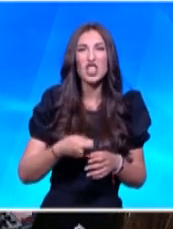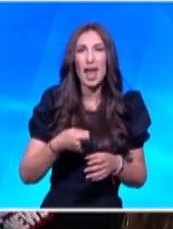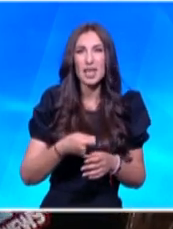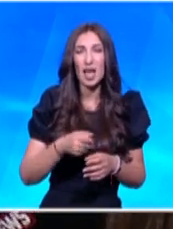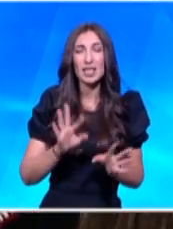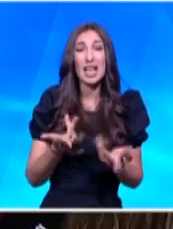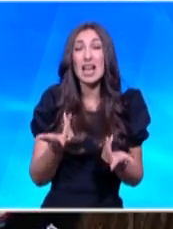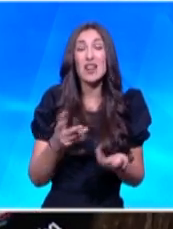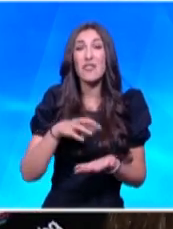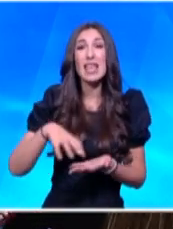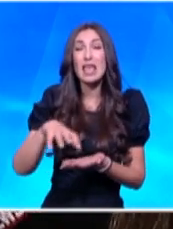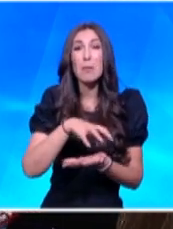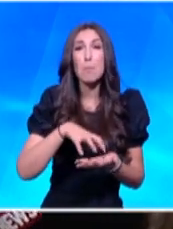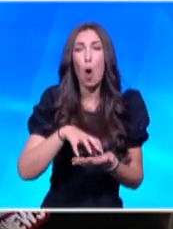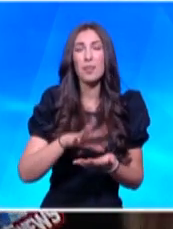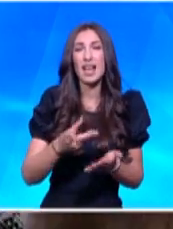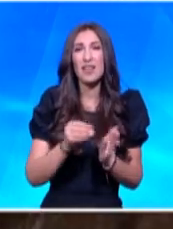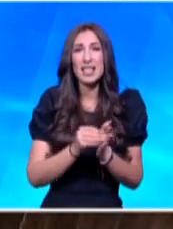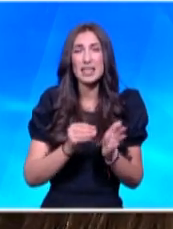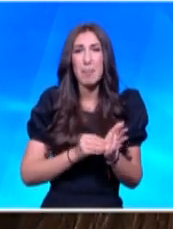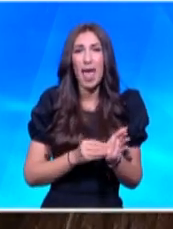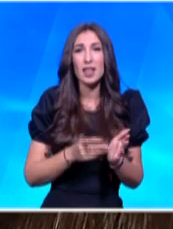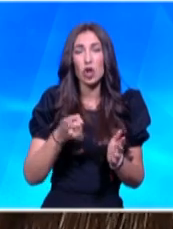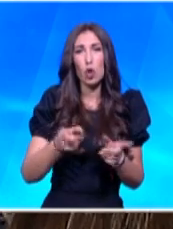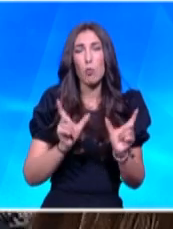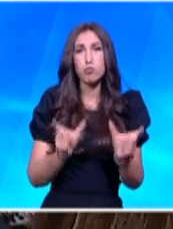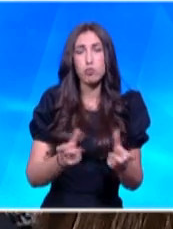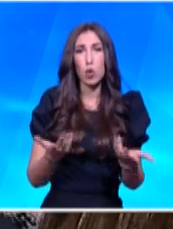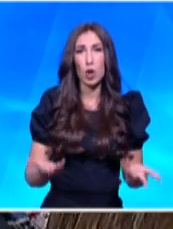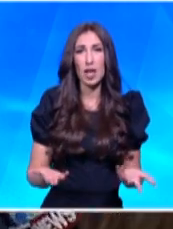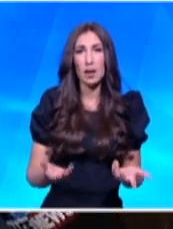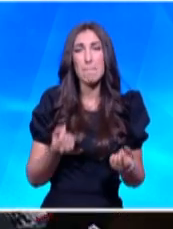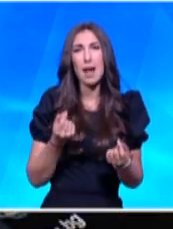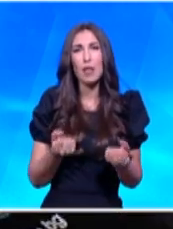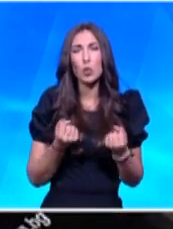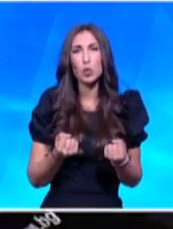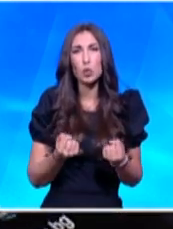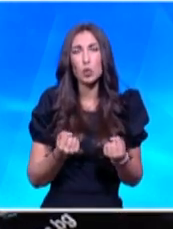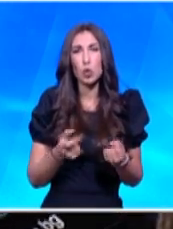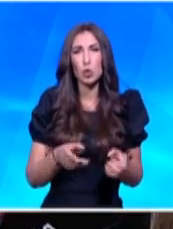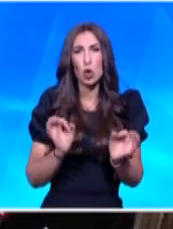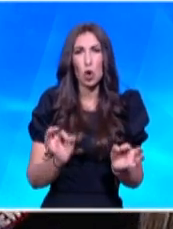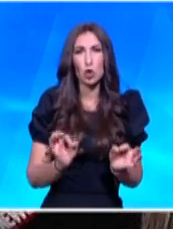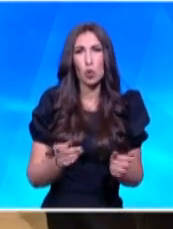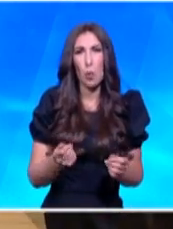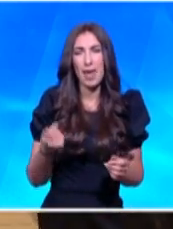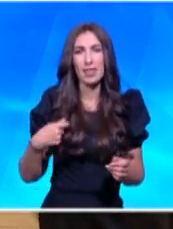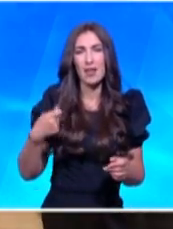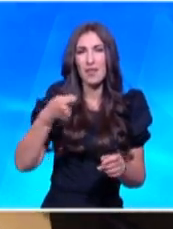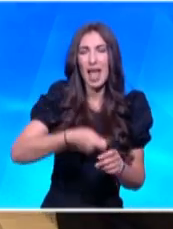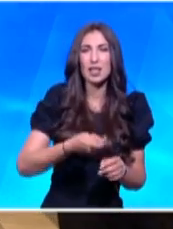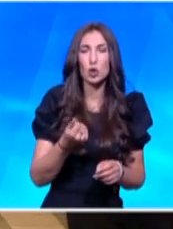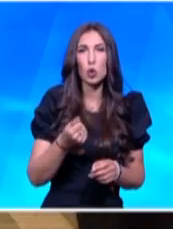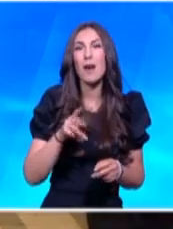за какви имоти става въпроси, за какви сметки, навсякъде той е блокиран, малко трудно ще бъде в конкретния момент да се внесе тази сума.